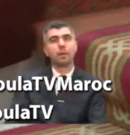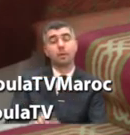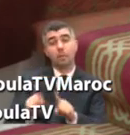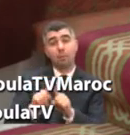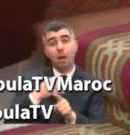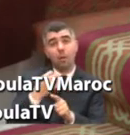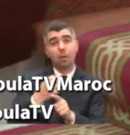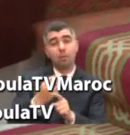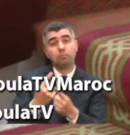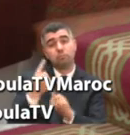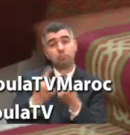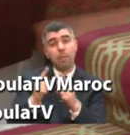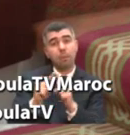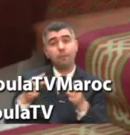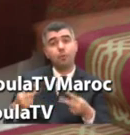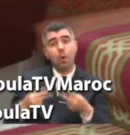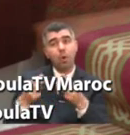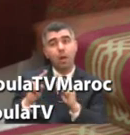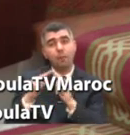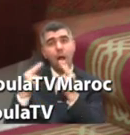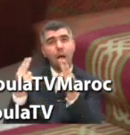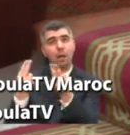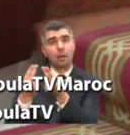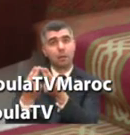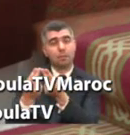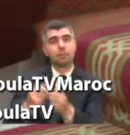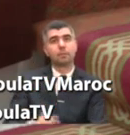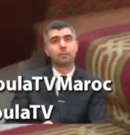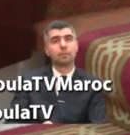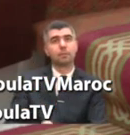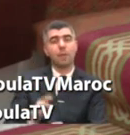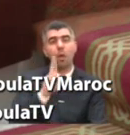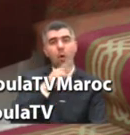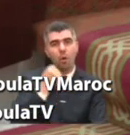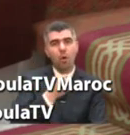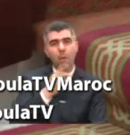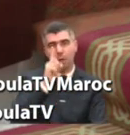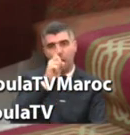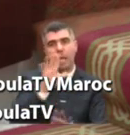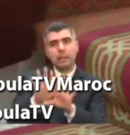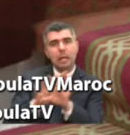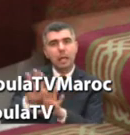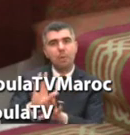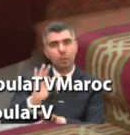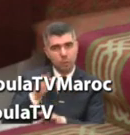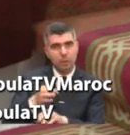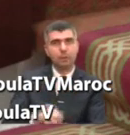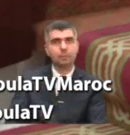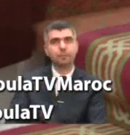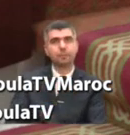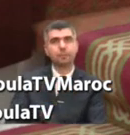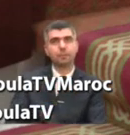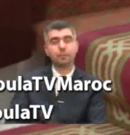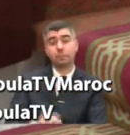مازال مرتبطين بالسوق العالمية، مرتبطين بالسوق العالمية، إذا خاص الحكومة غادي تاخذ تدابير، ولكن غادي